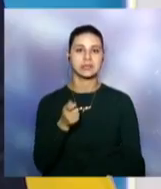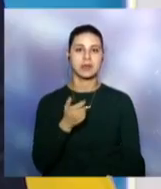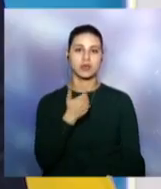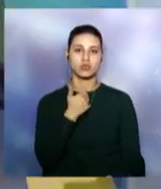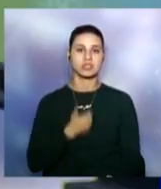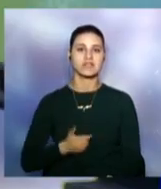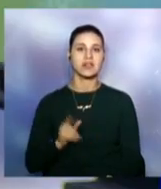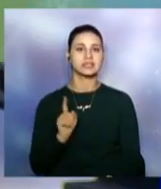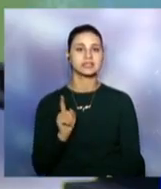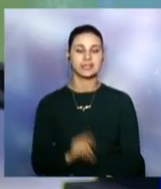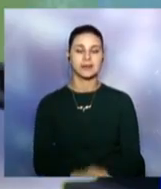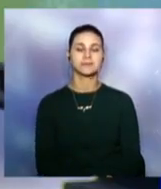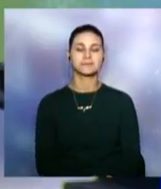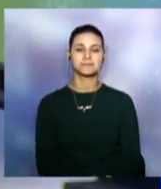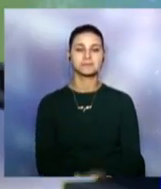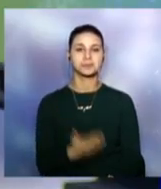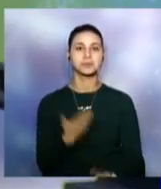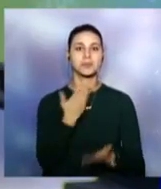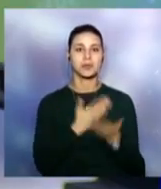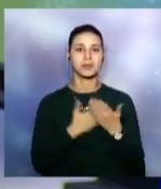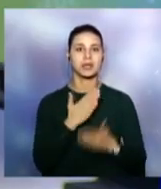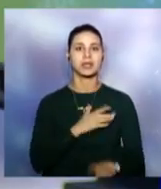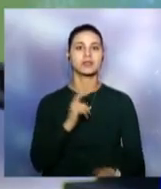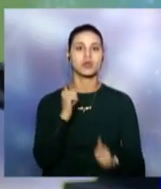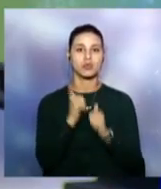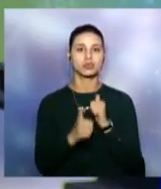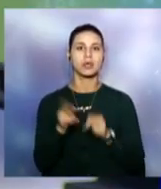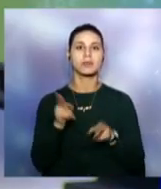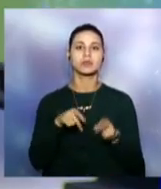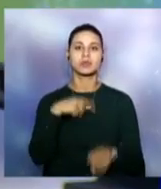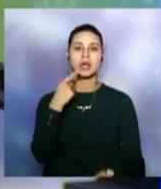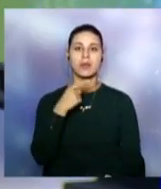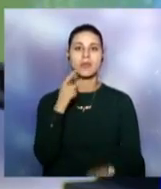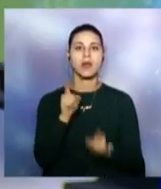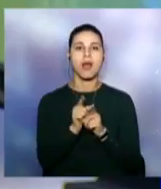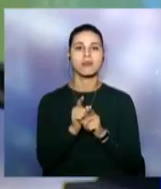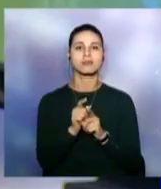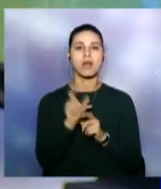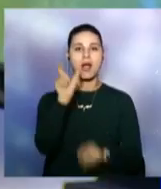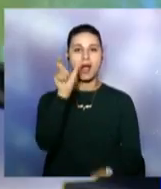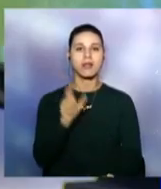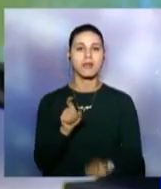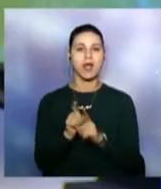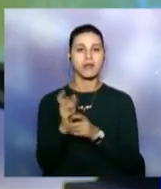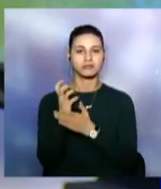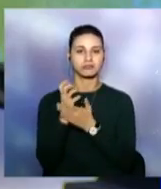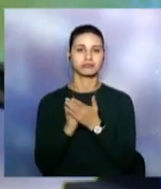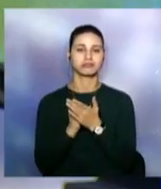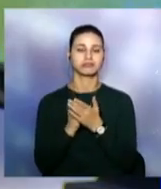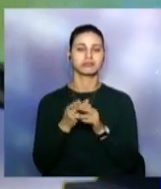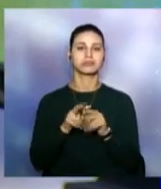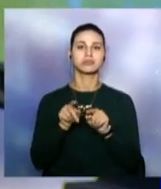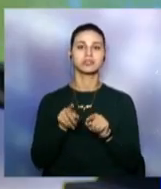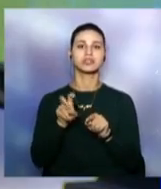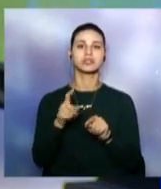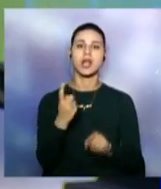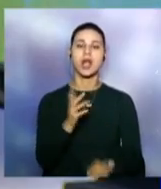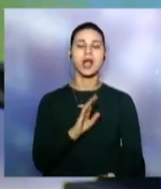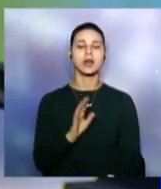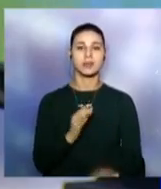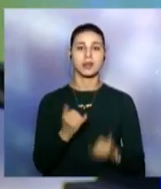ინვაზიური. მიხარია, რომ ქირურგები გაუთავებლად საუბრობთ დამზოგველ მიდგომაზე და ეს დამზოგველი მიდგომა არა